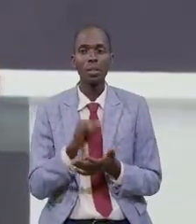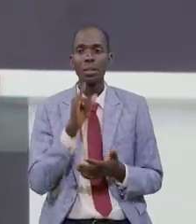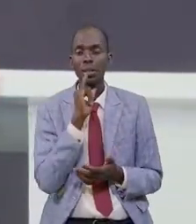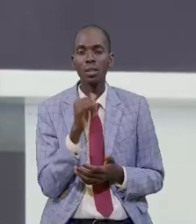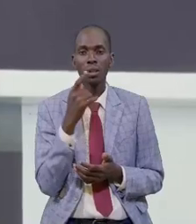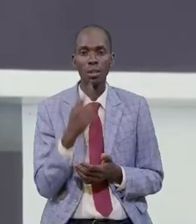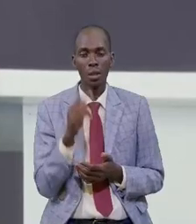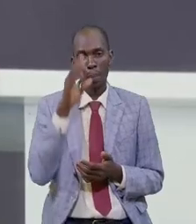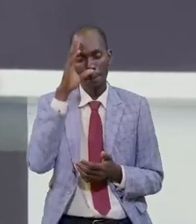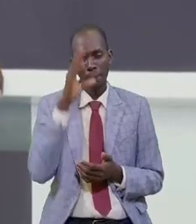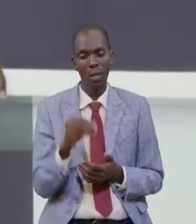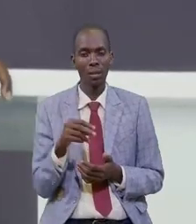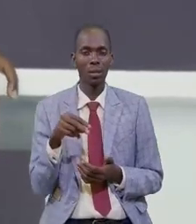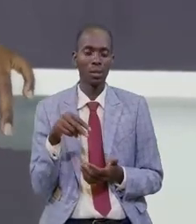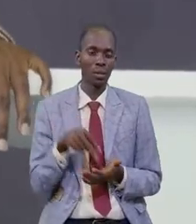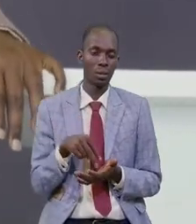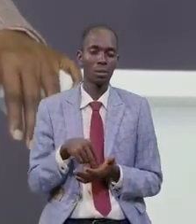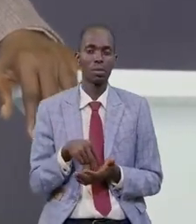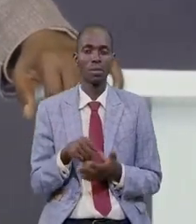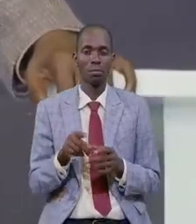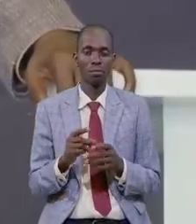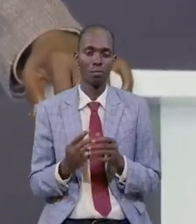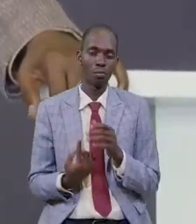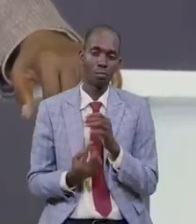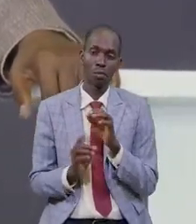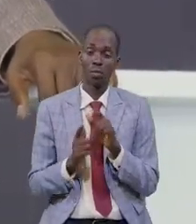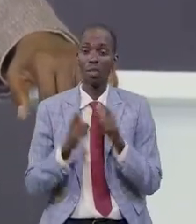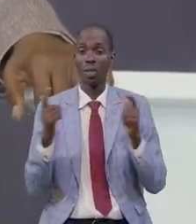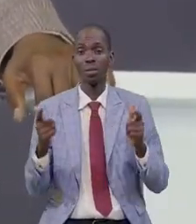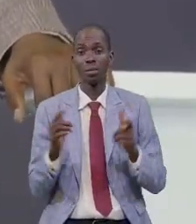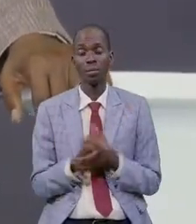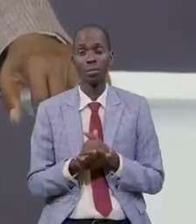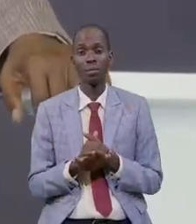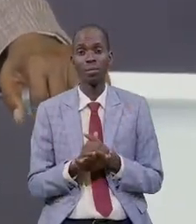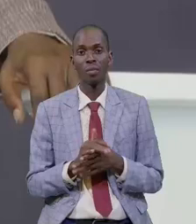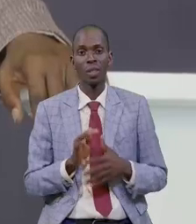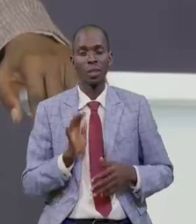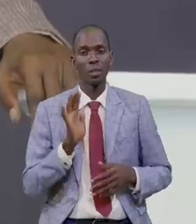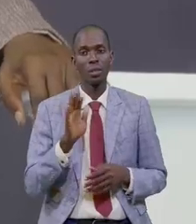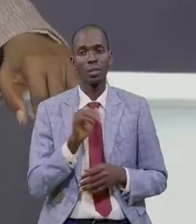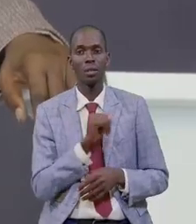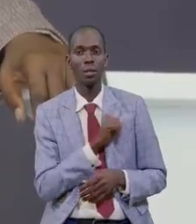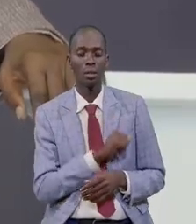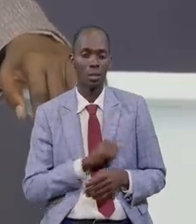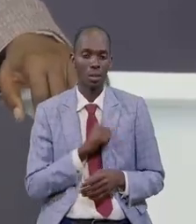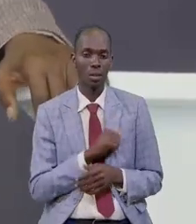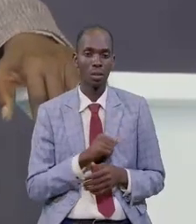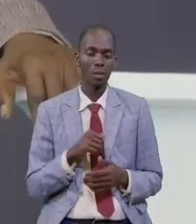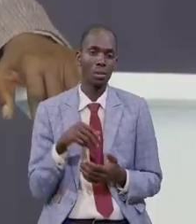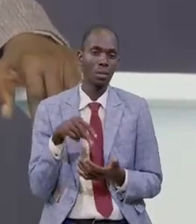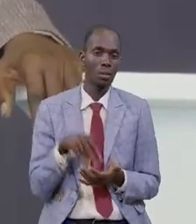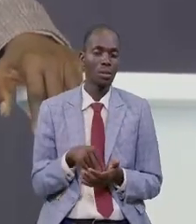homme qui se distingue dans son attitude il s'est distingué dans sa vie il s'est